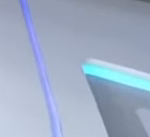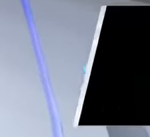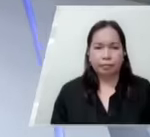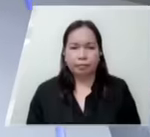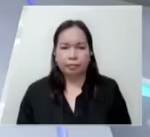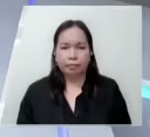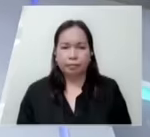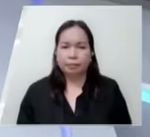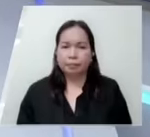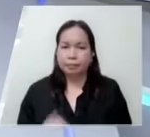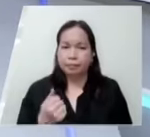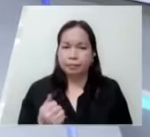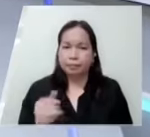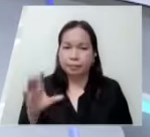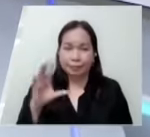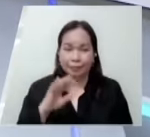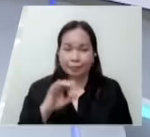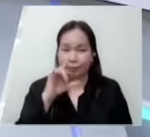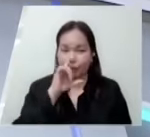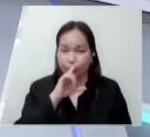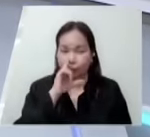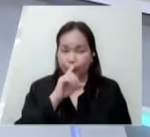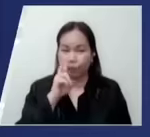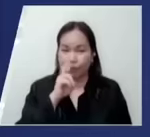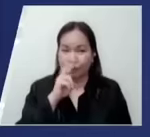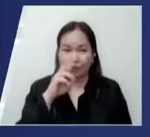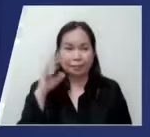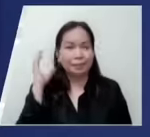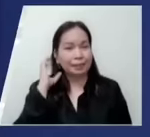Magandang gabi po, Luzon, Visayas at Mindanao.